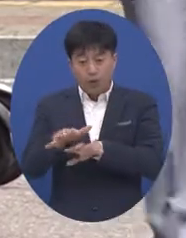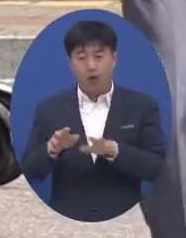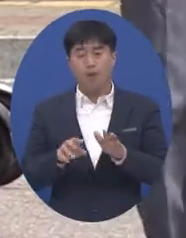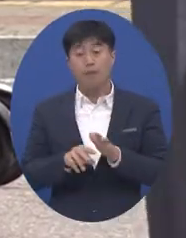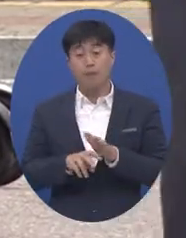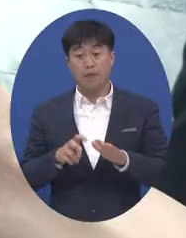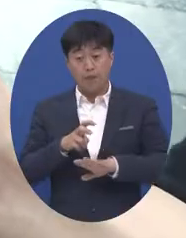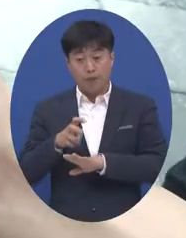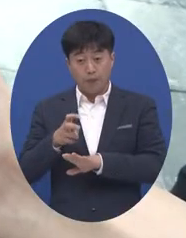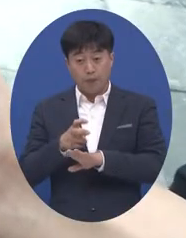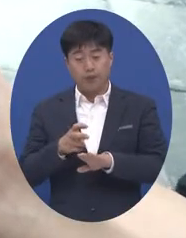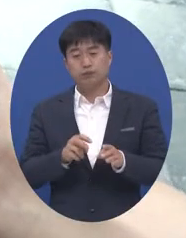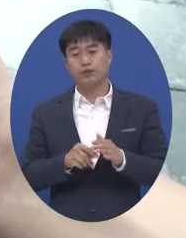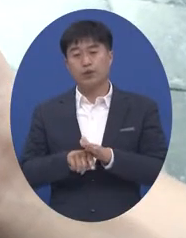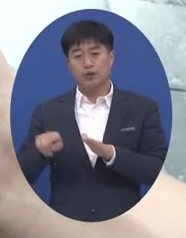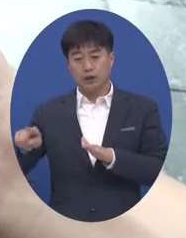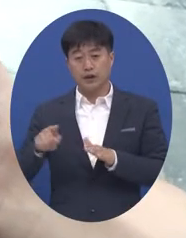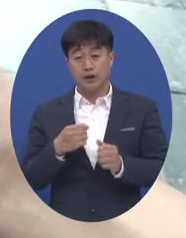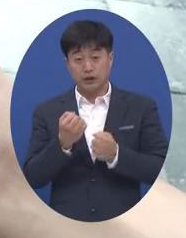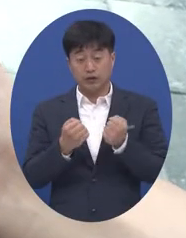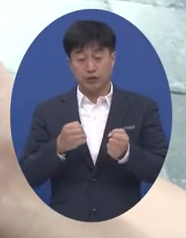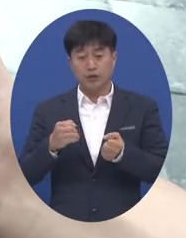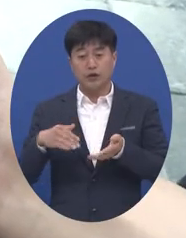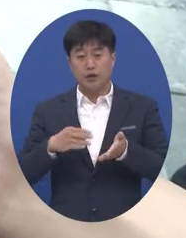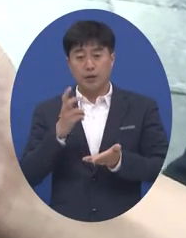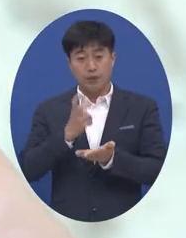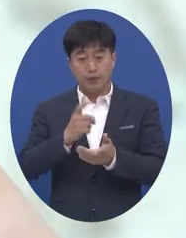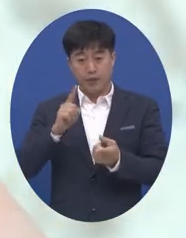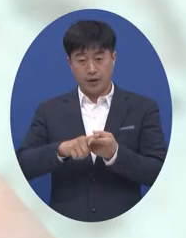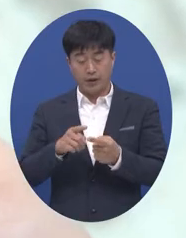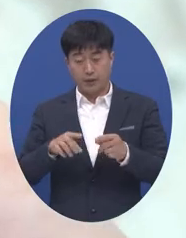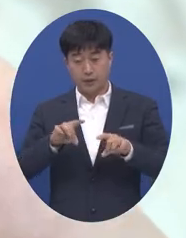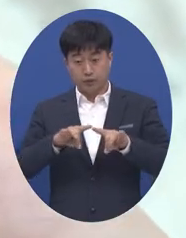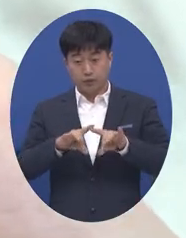벗어나 자전거 도로에서 합법적으로 전동 킥보드를 탈수 있는